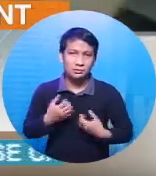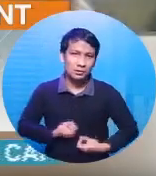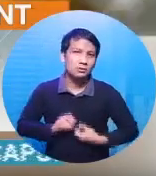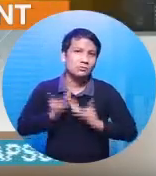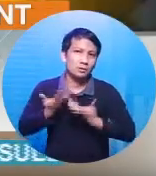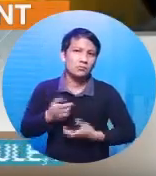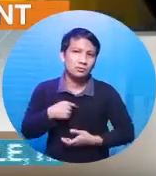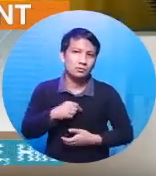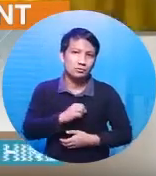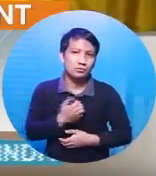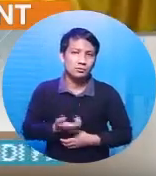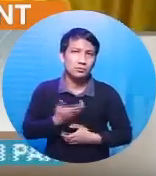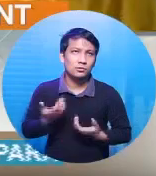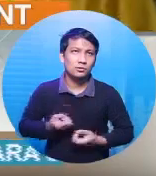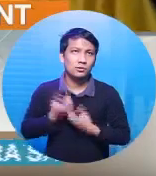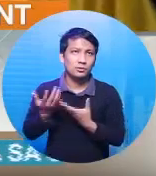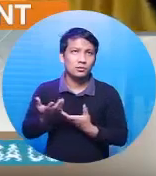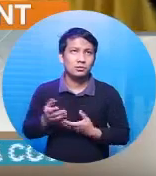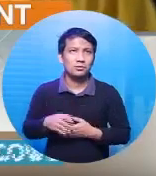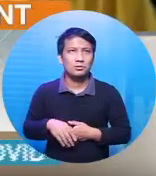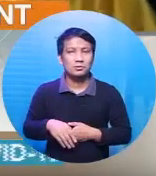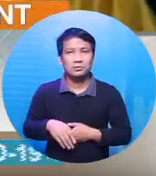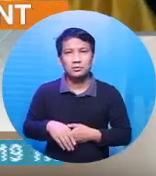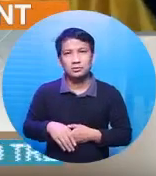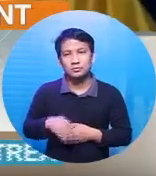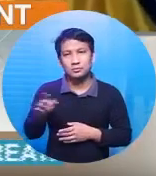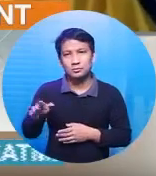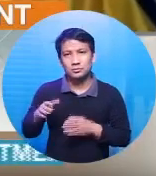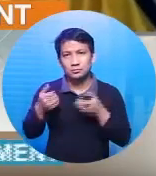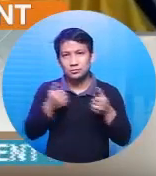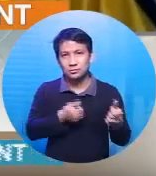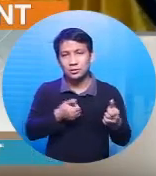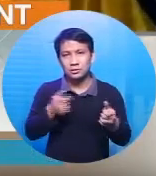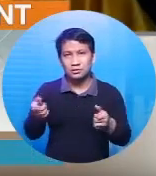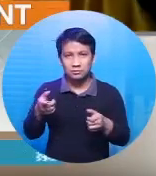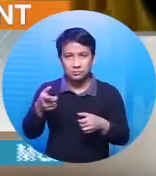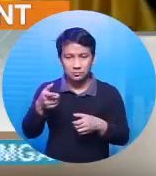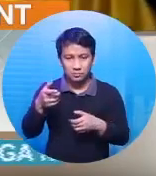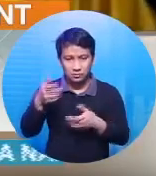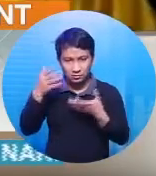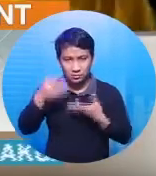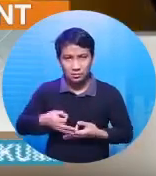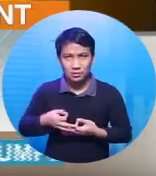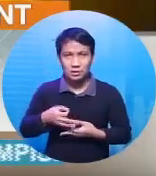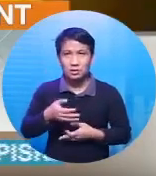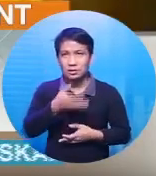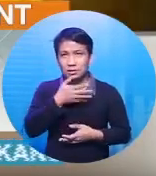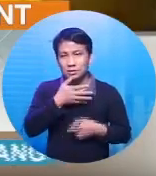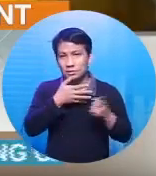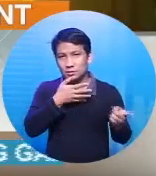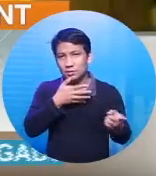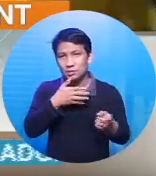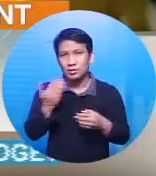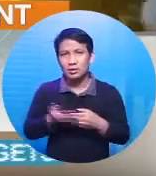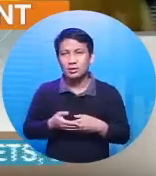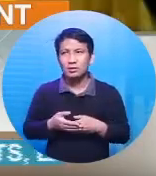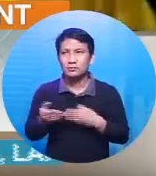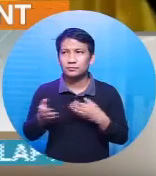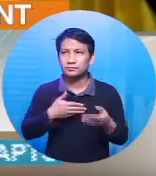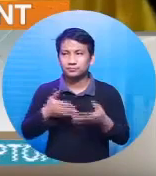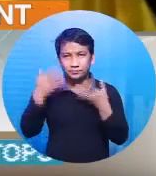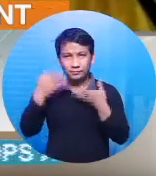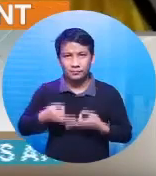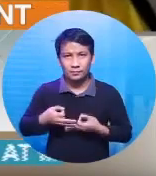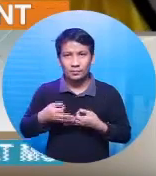ko. Okay. Mrs. Bulan, ang masusunod po dito kasi si Jasmine. So, Jasmine, okay, nakapagsalita na nanay mo. So, anong decision